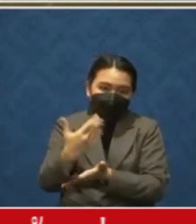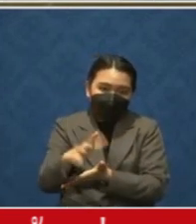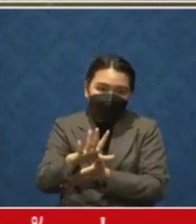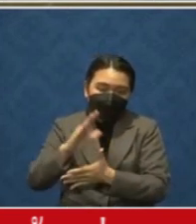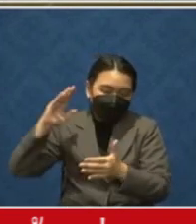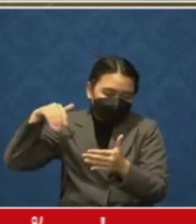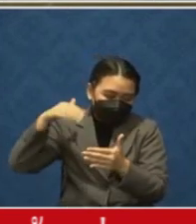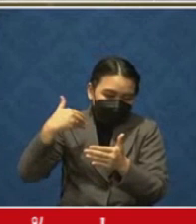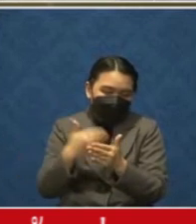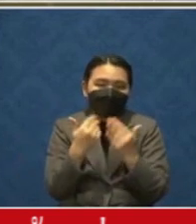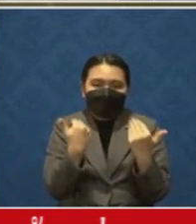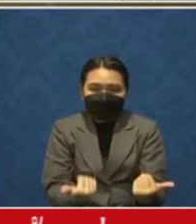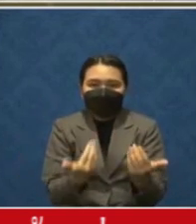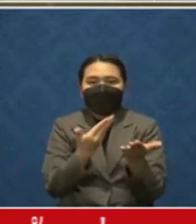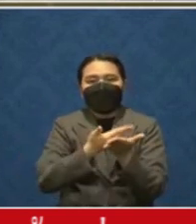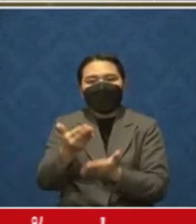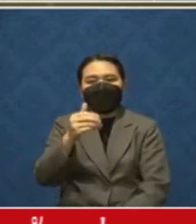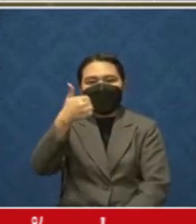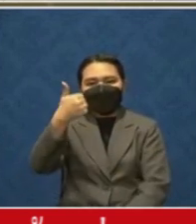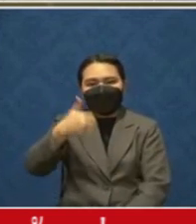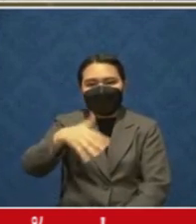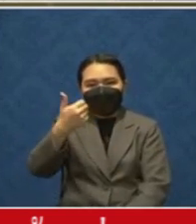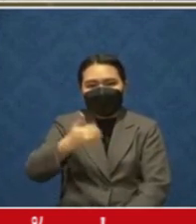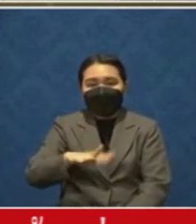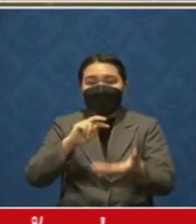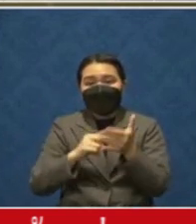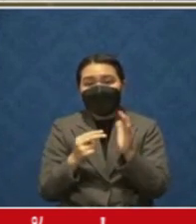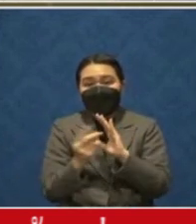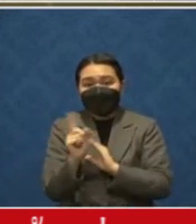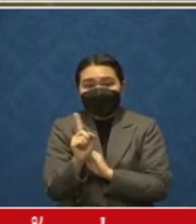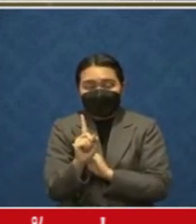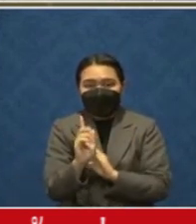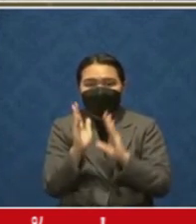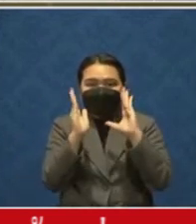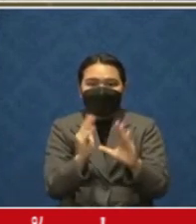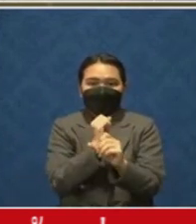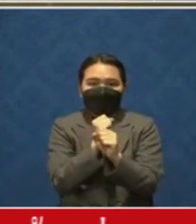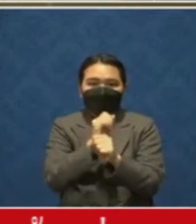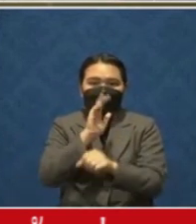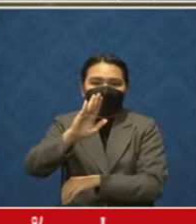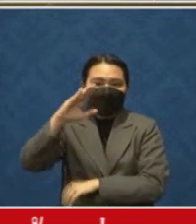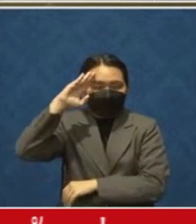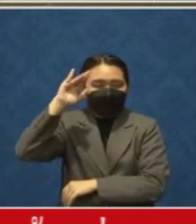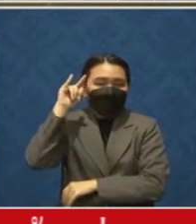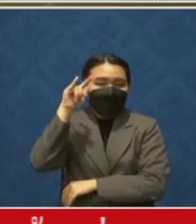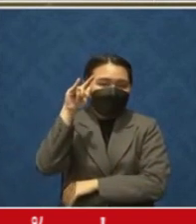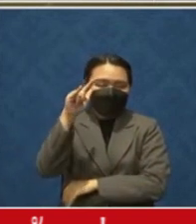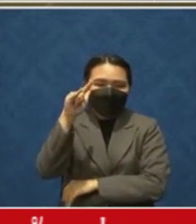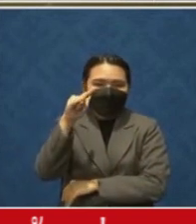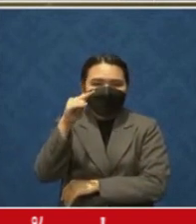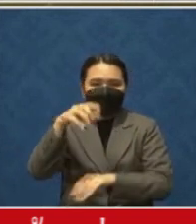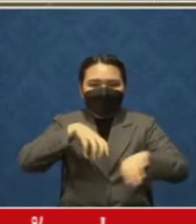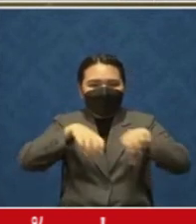ถึงปัจจุบันครับท่านประธานก็ยังดําเนินการจัดซื้อจัดจ้างไม่ได้นี่แสดงให้เห็นถึงประสิทธิภาพการใช้จ่ายงบประมาณกองทัพอากาศครับ